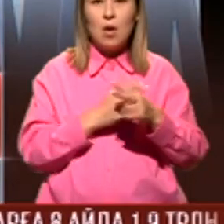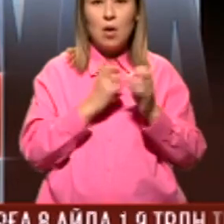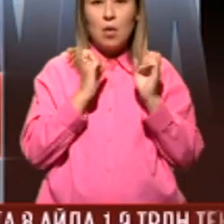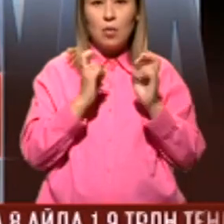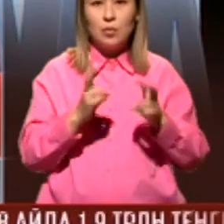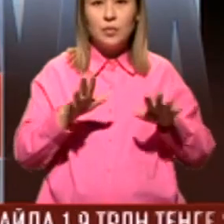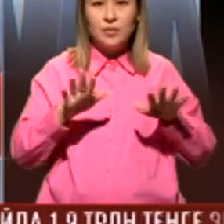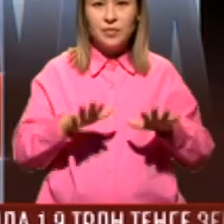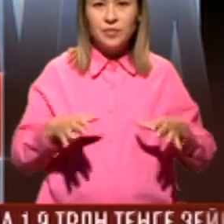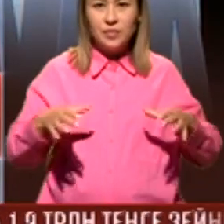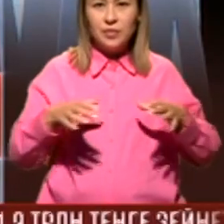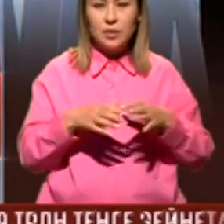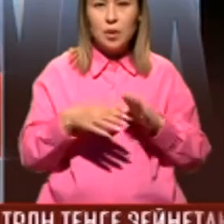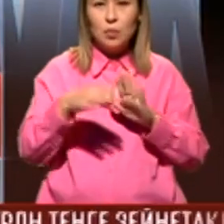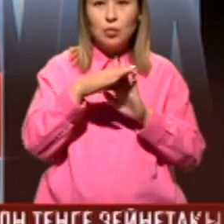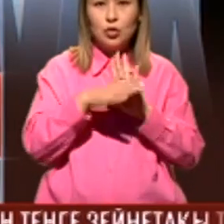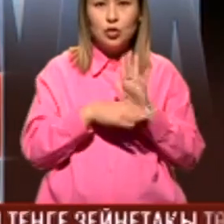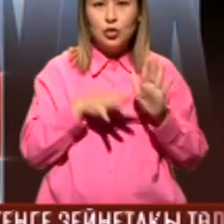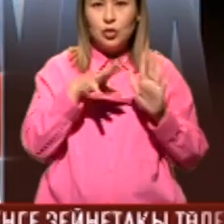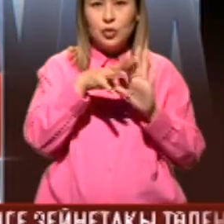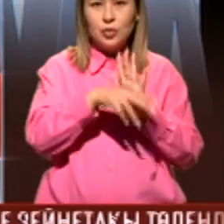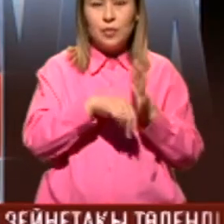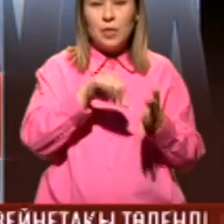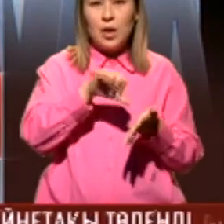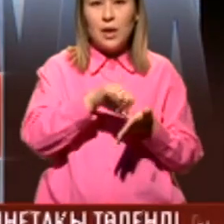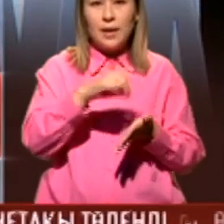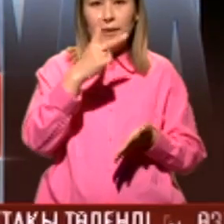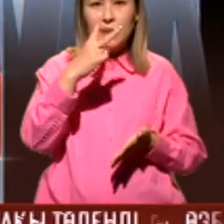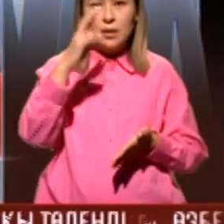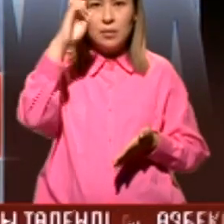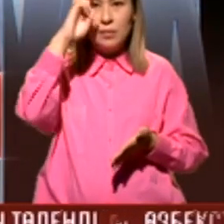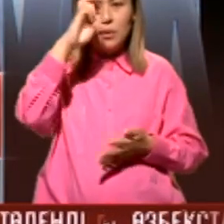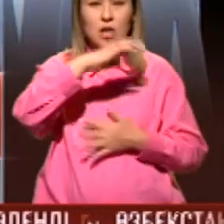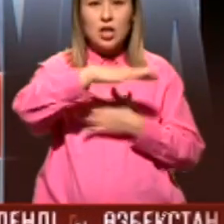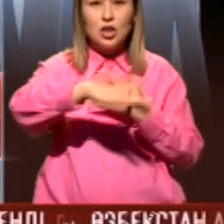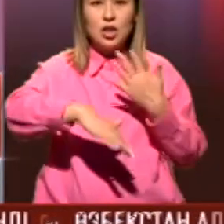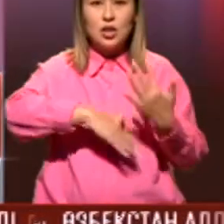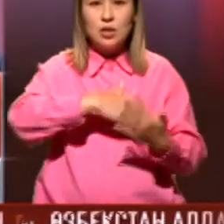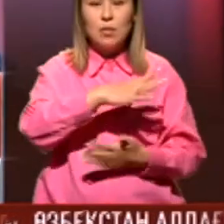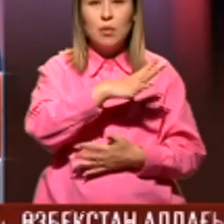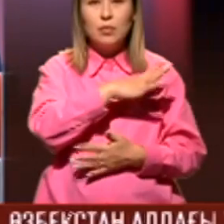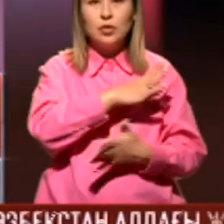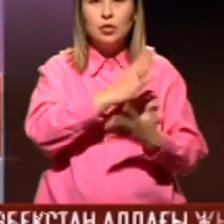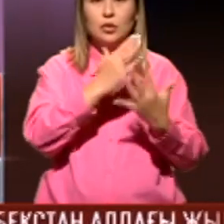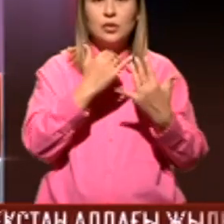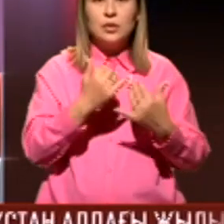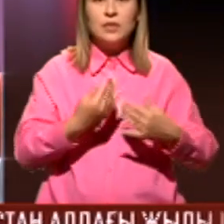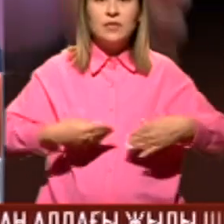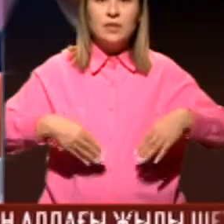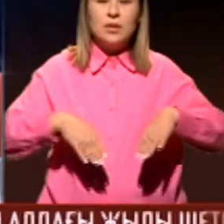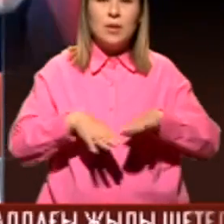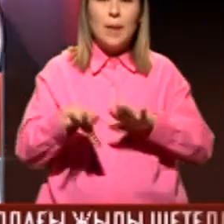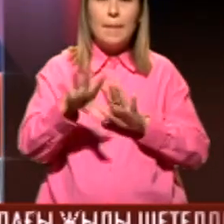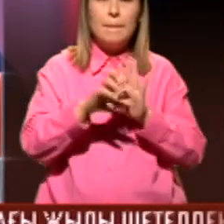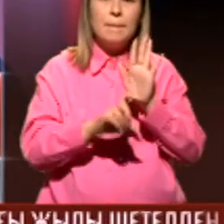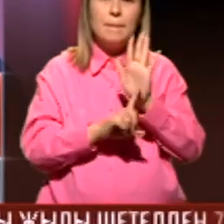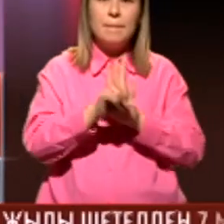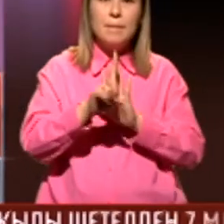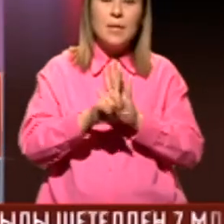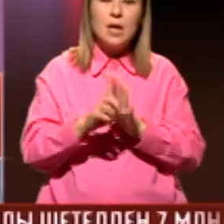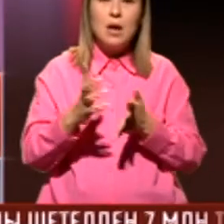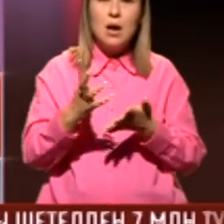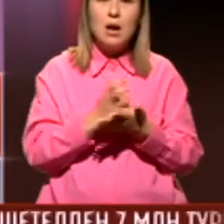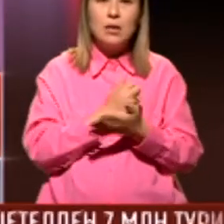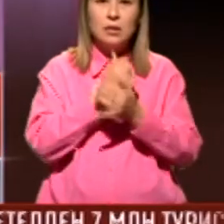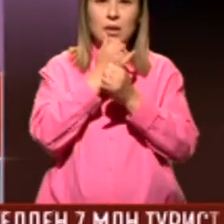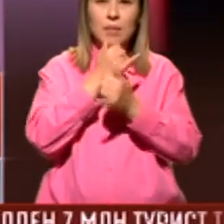ұйымдан көзінде мүше болып отырған екі мемлекеттің ортасында жанжал болып жатыр. Осы кезде қандай осының бәрі бастапқы